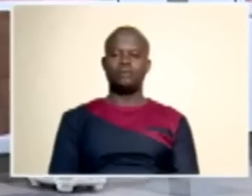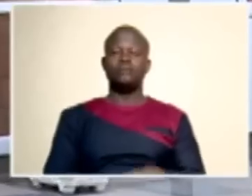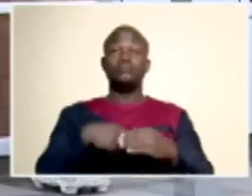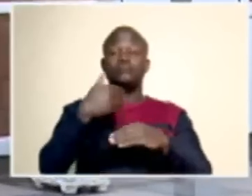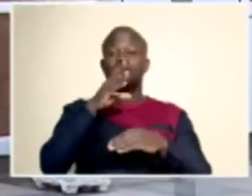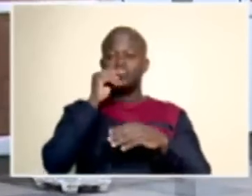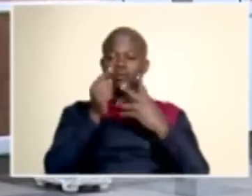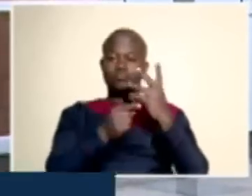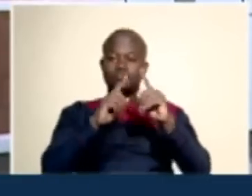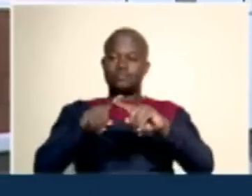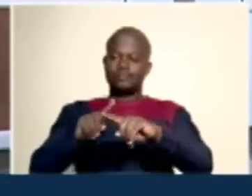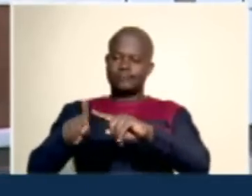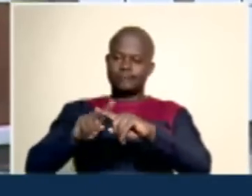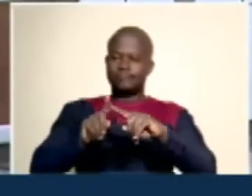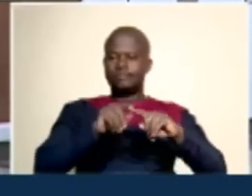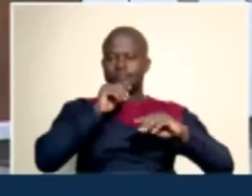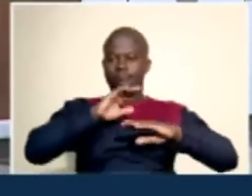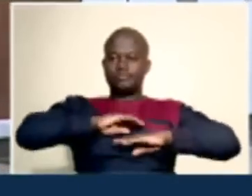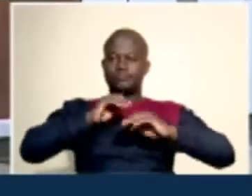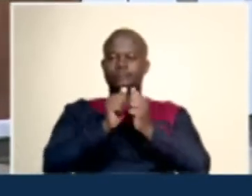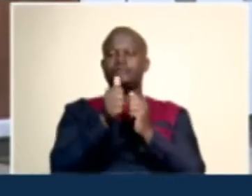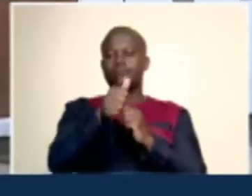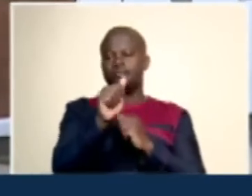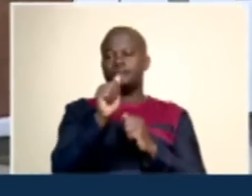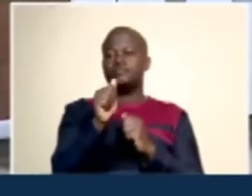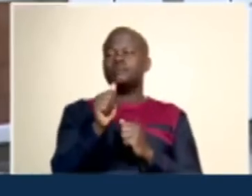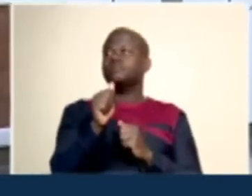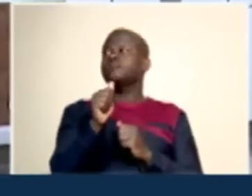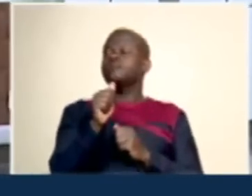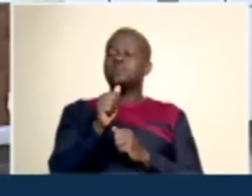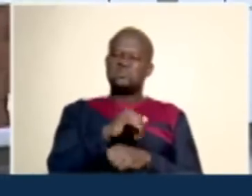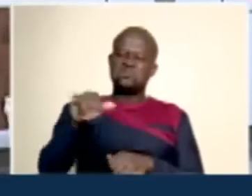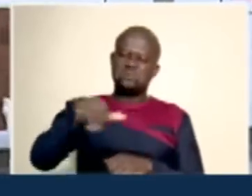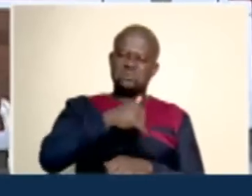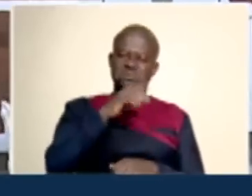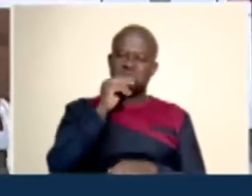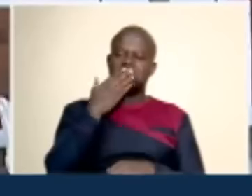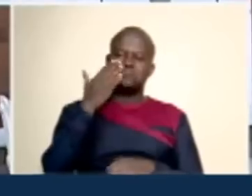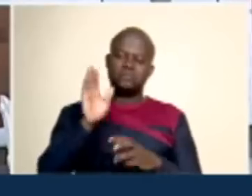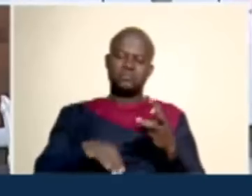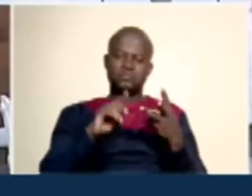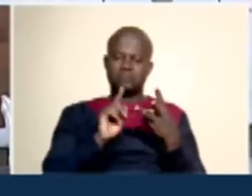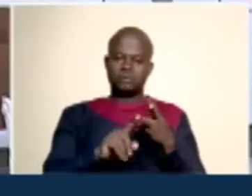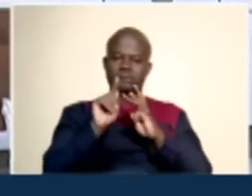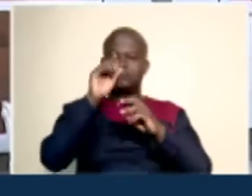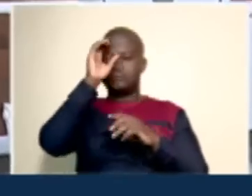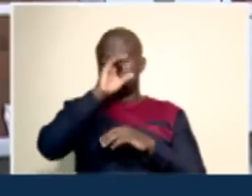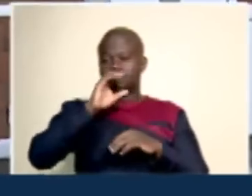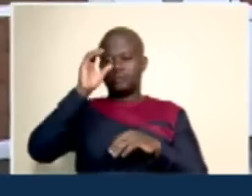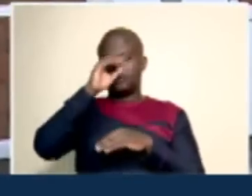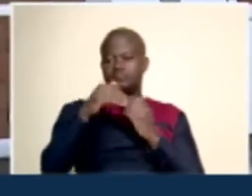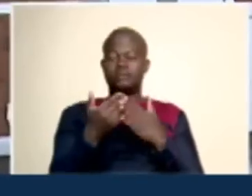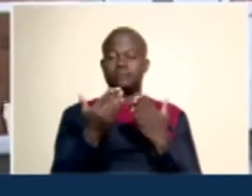Bagenda bavuga ibintu bitandukanye batanyuzwe nabyo, harimo kubasiragiza, harimo kubabwira nabi, harimo kujya gushaka